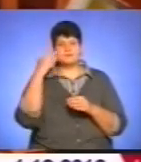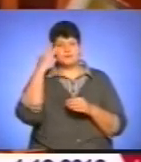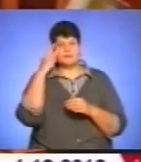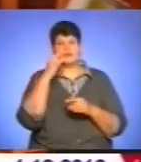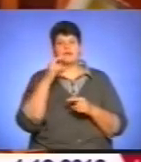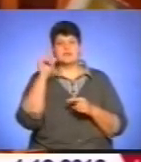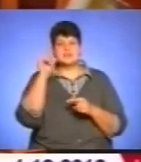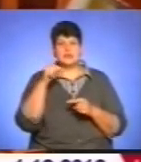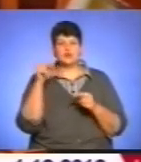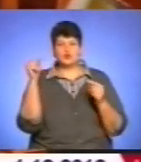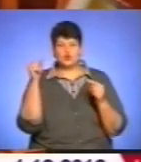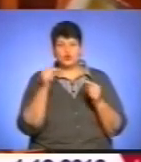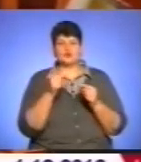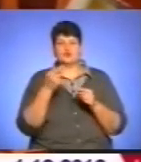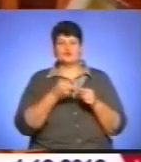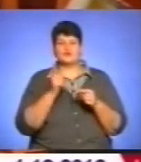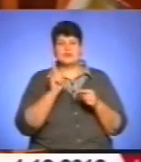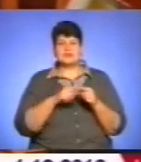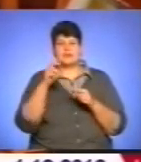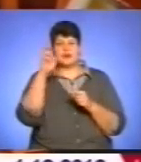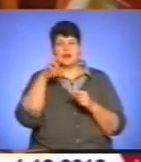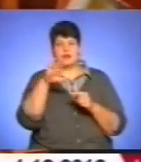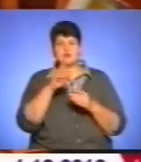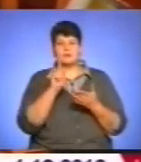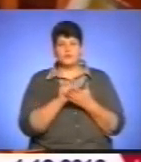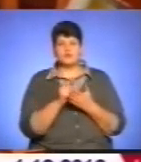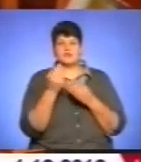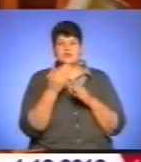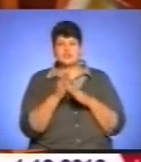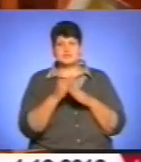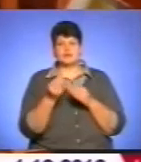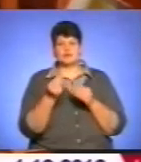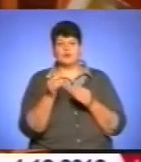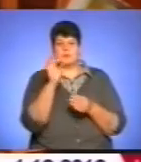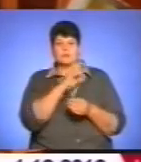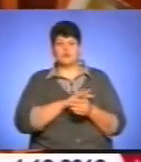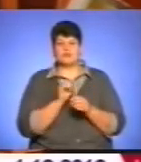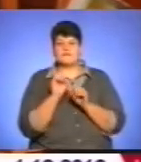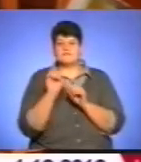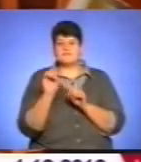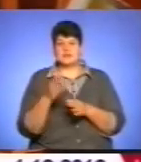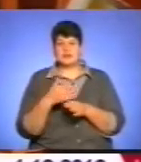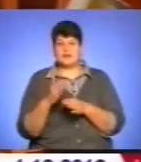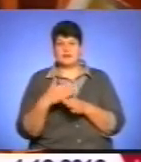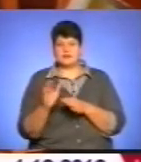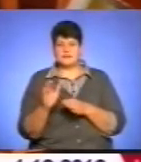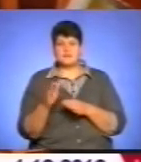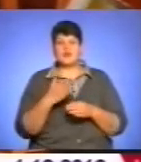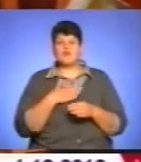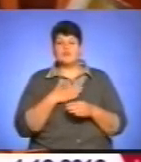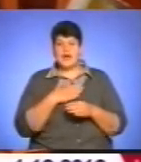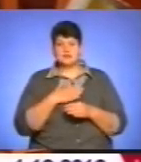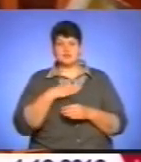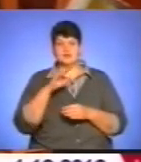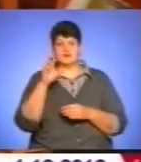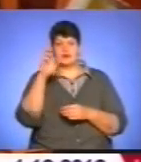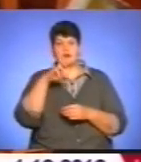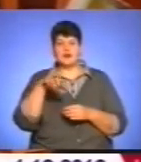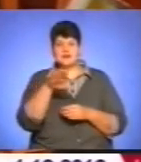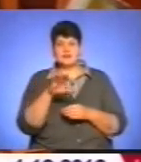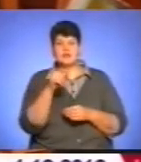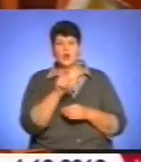що вони мають цій країні частину своїх прибутків віддати. В нашій країні ті люди, які мають багато грошей